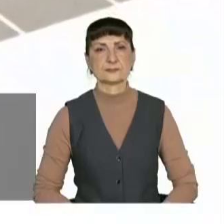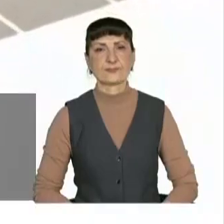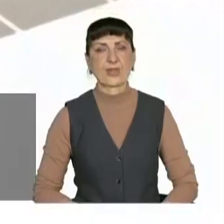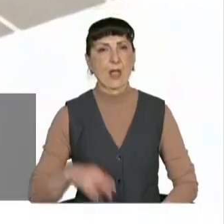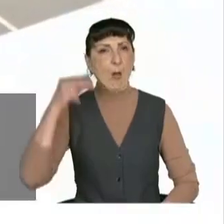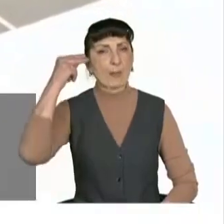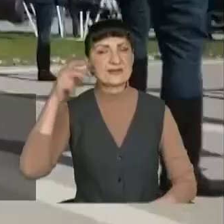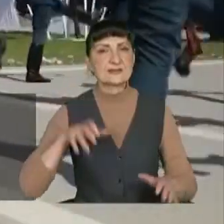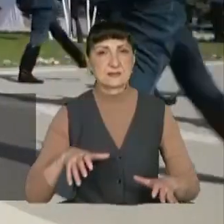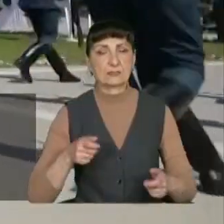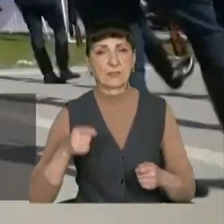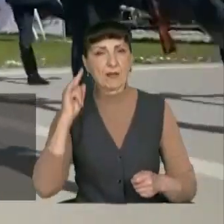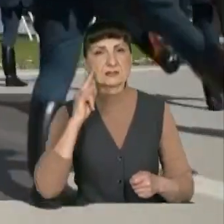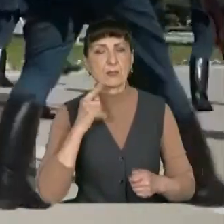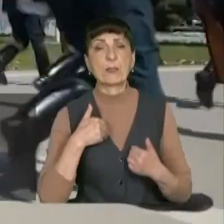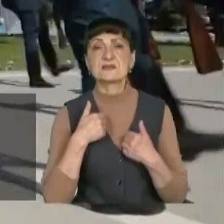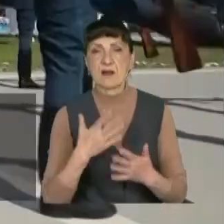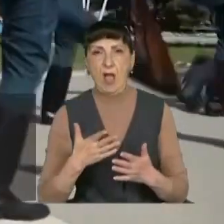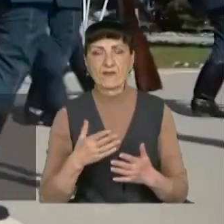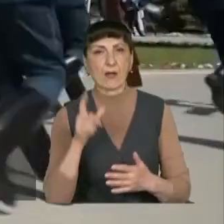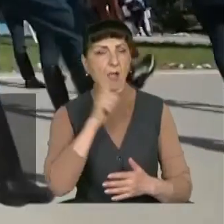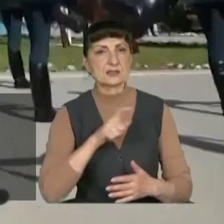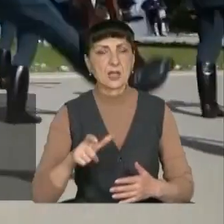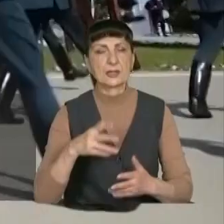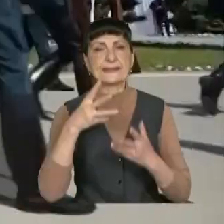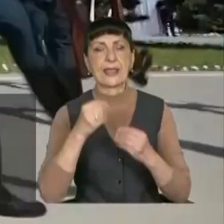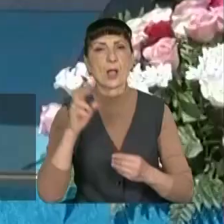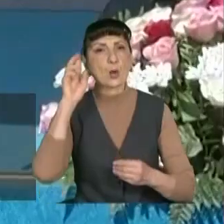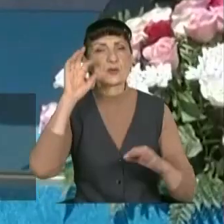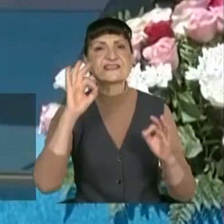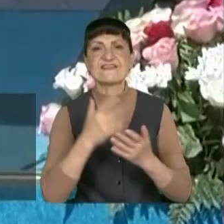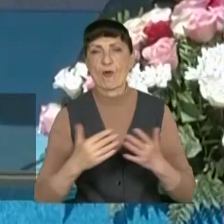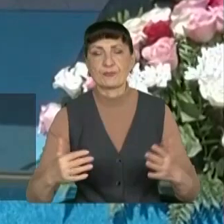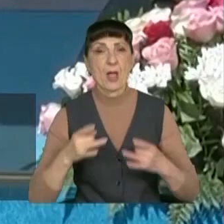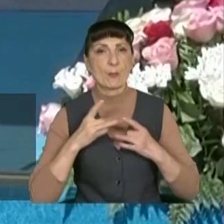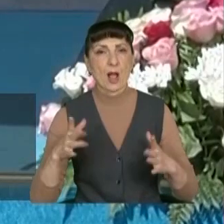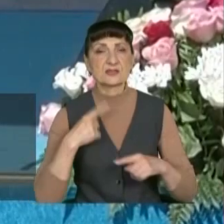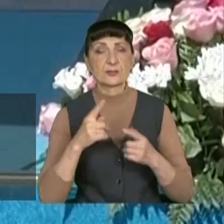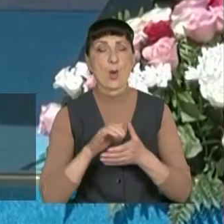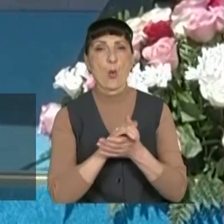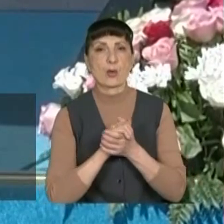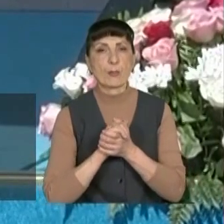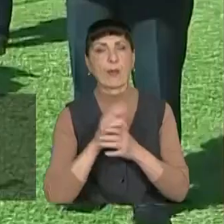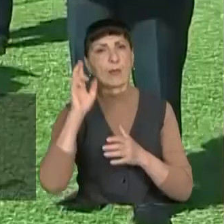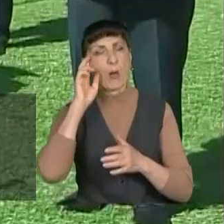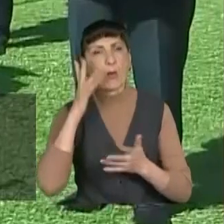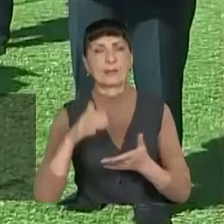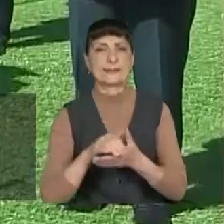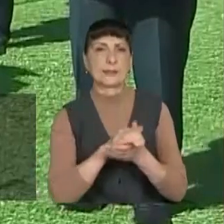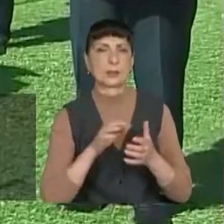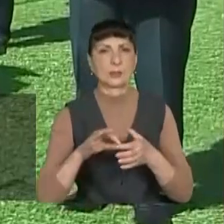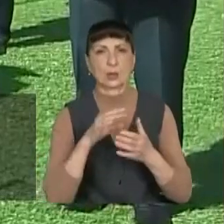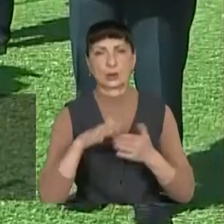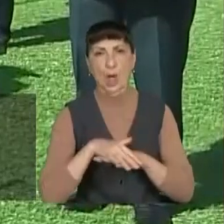Президент страны поздравил казахстанцев с Днем государственных символов, отметив, что праздник олицетворяет укрепление государственности и единства народа. А